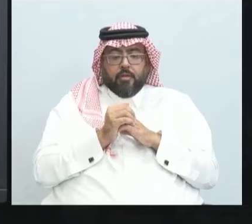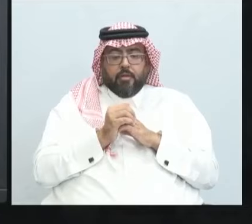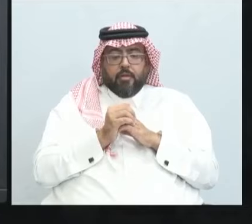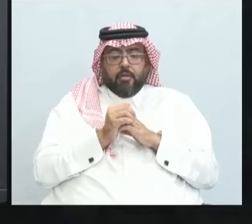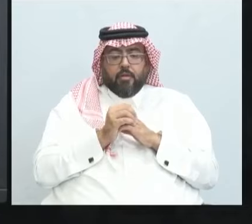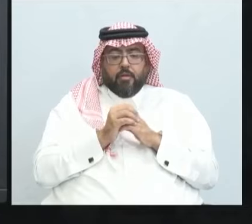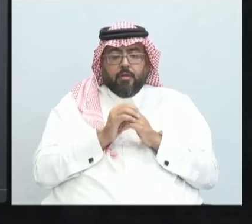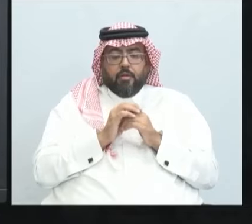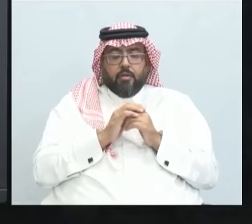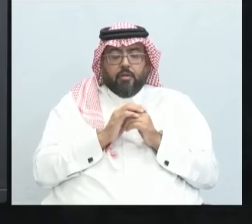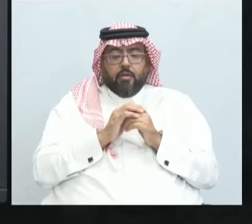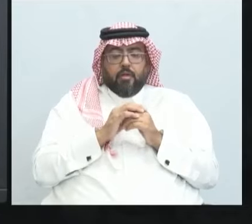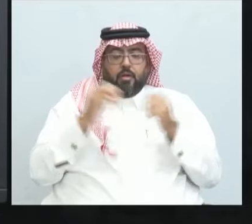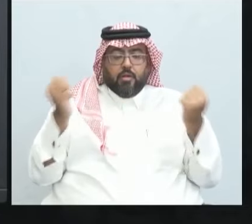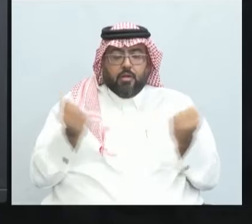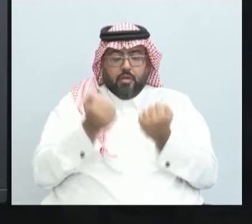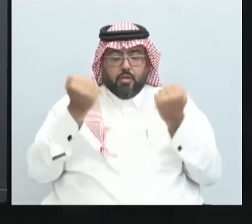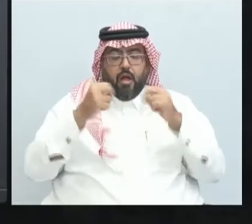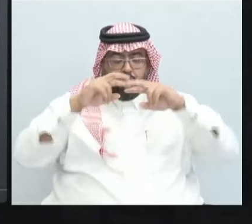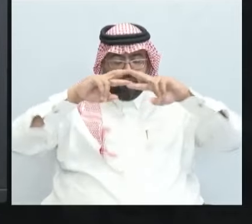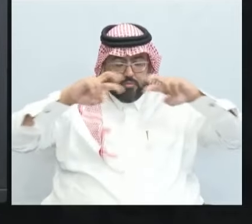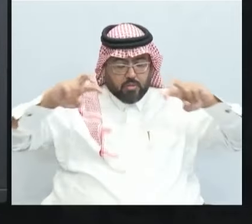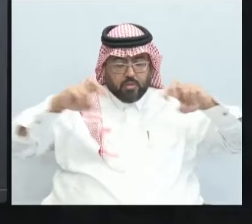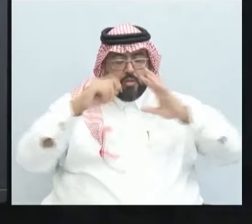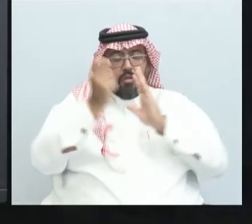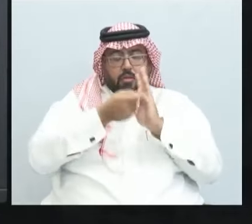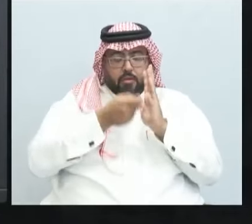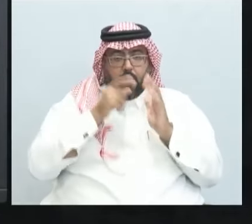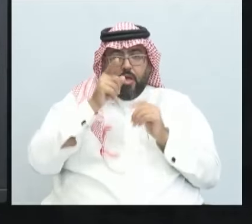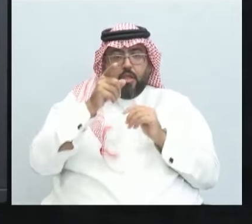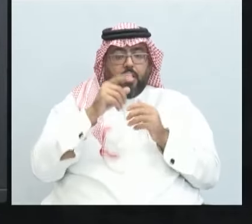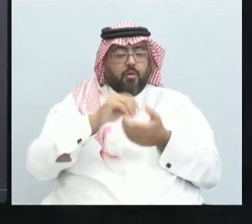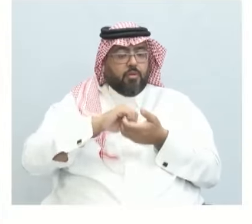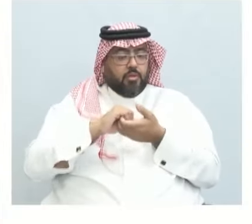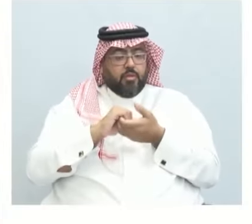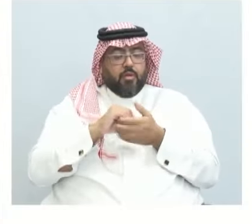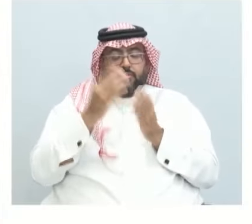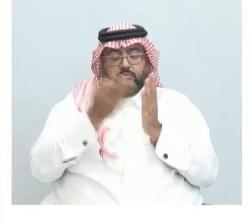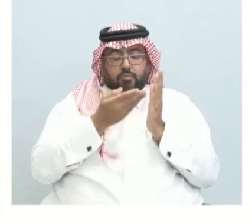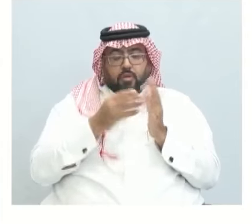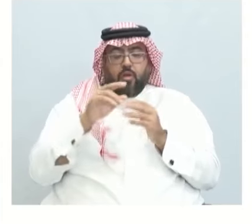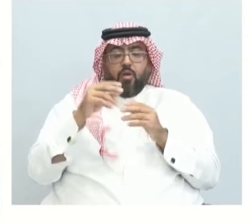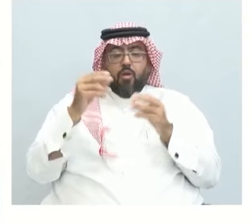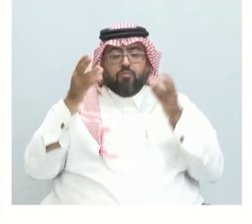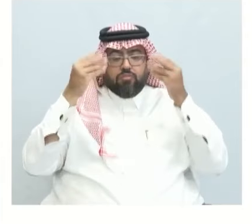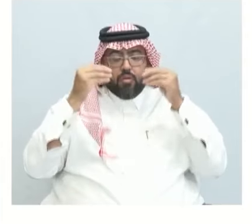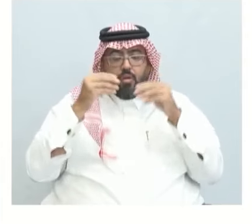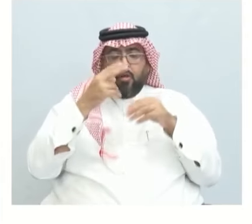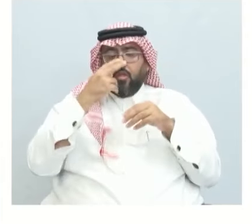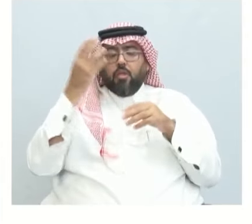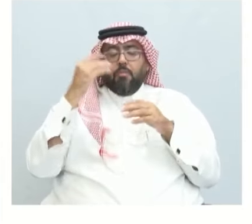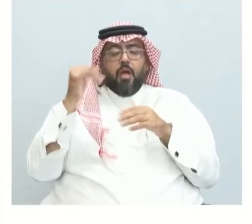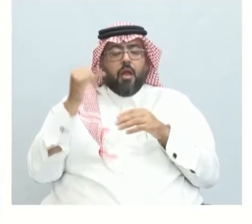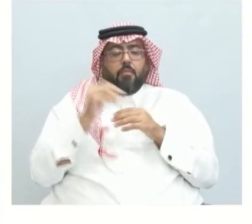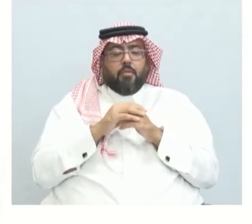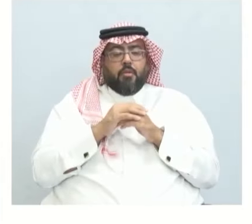الاسلام هنا نشاط بحثي بامكانك ايضا ان تكتب انت وزملائك وهذا متروك لك يعد هنا علماء الادب العصر الجاهلي اول عصور ادبيه الادب